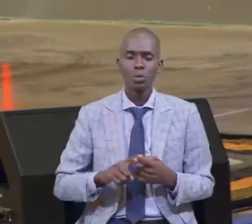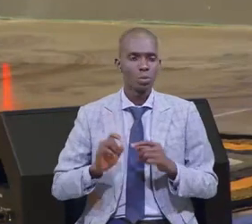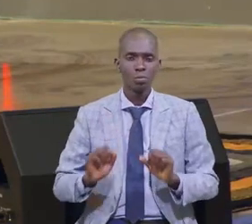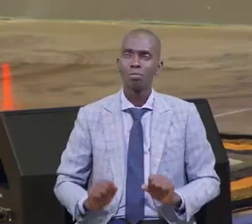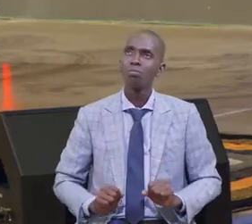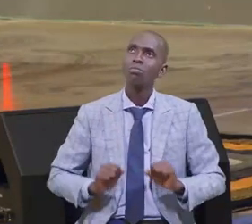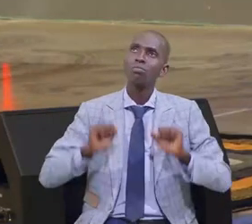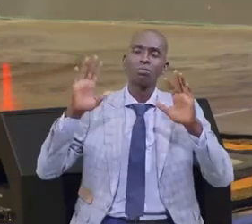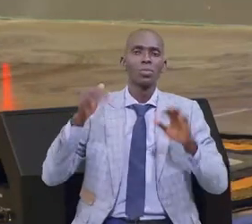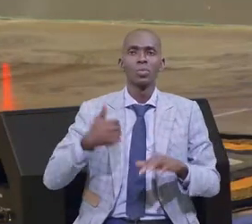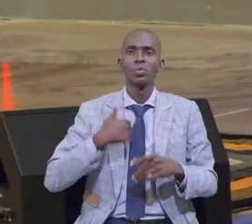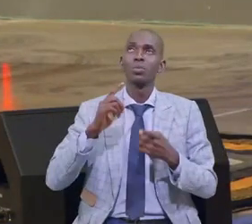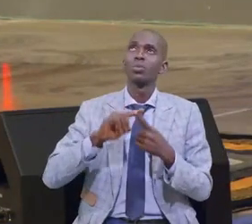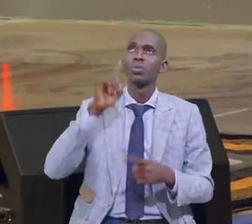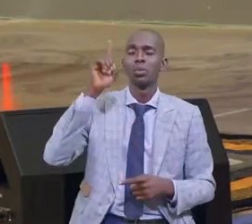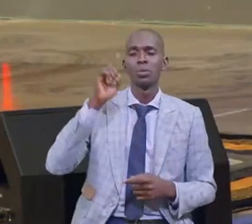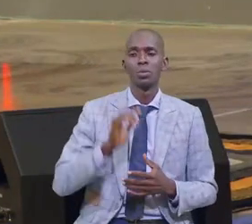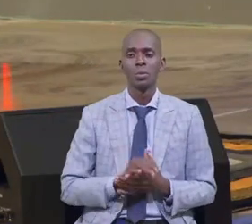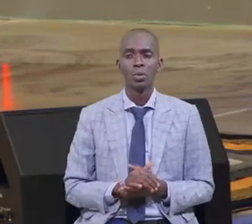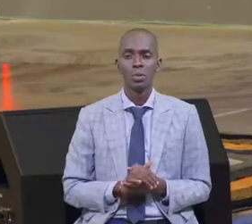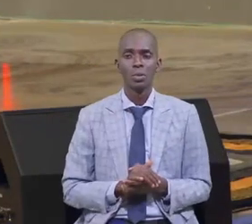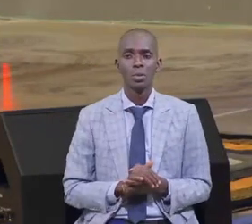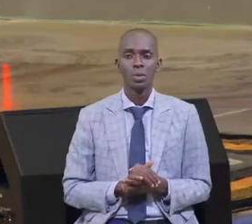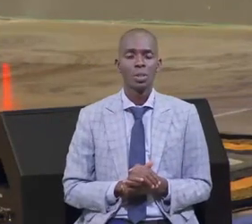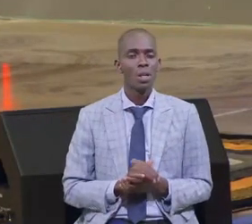Et aide-moi à me soumettre à toi.